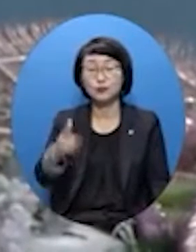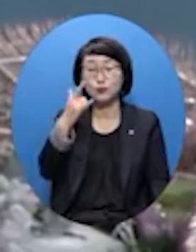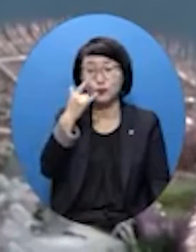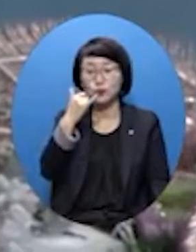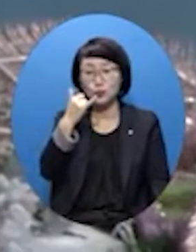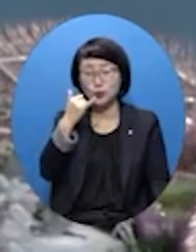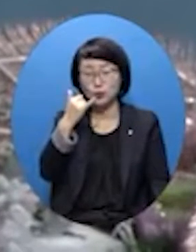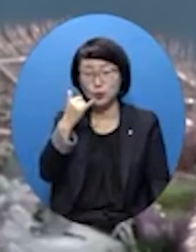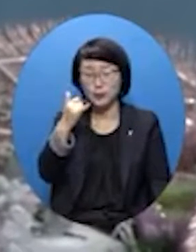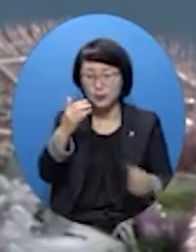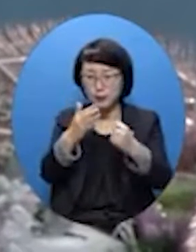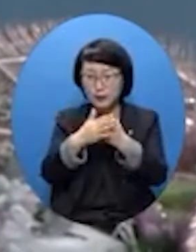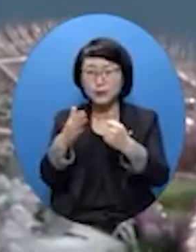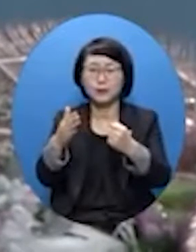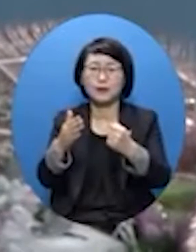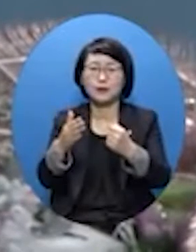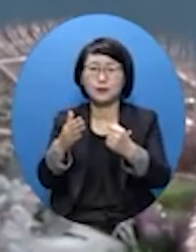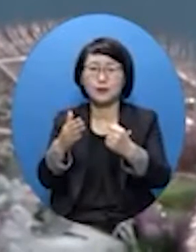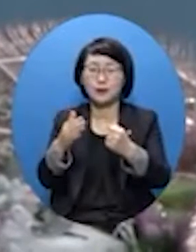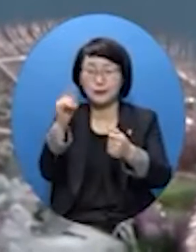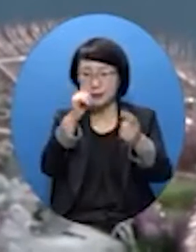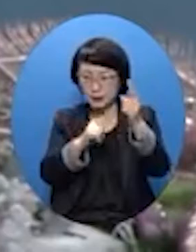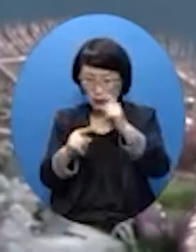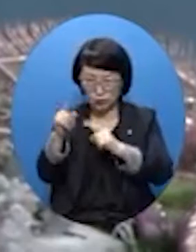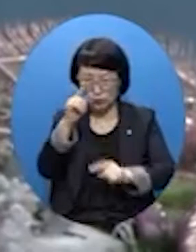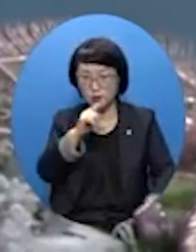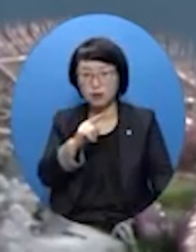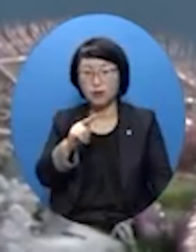부모로부터 받은 상처도 있고